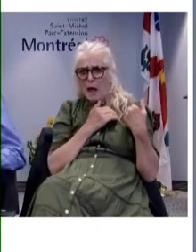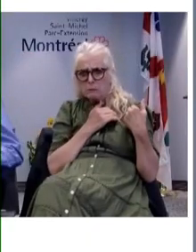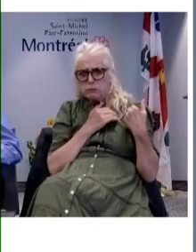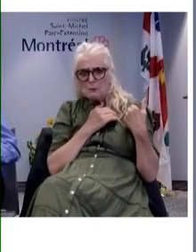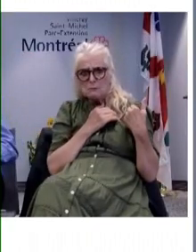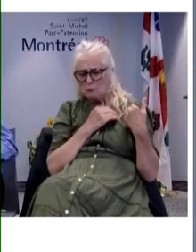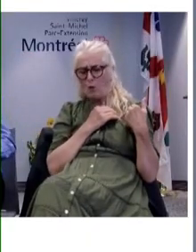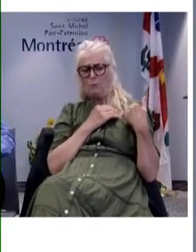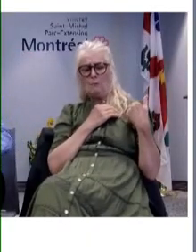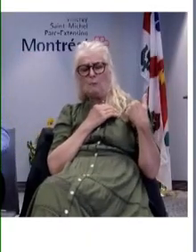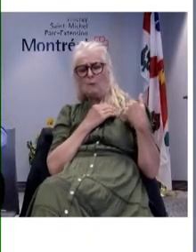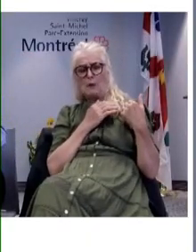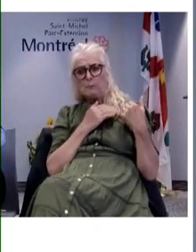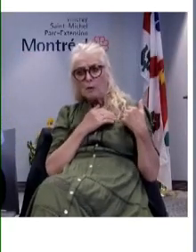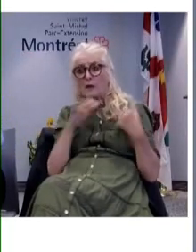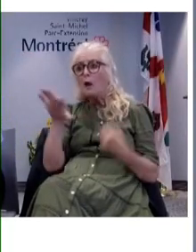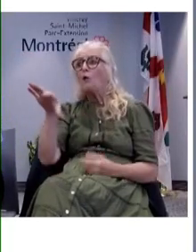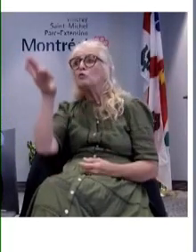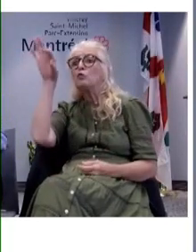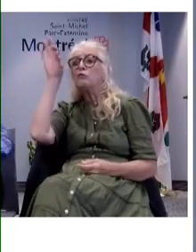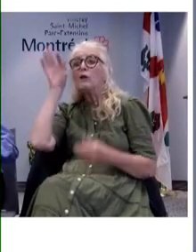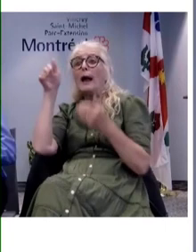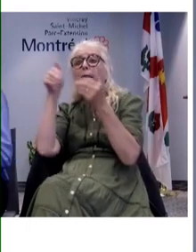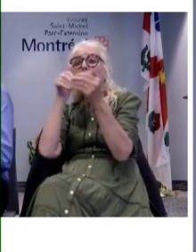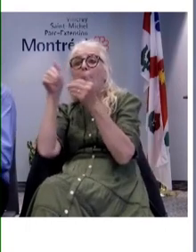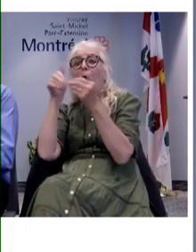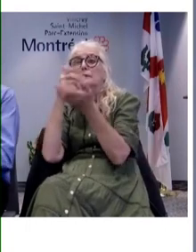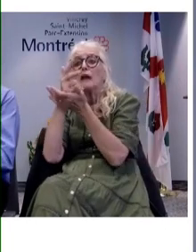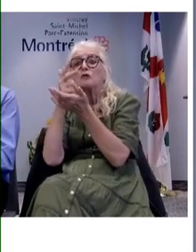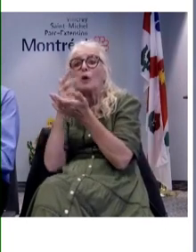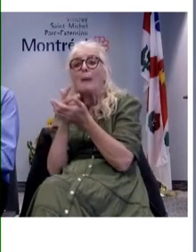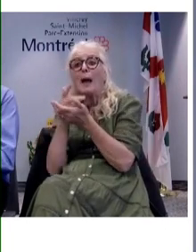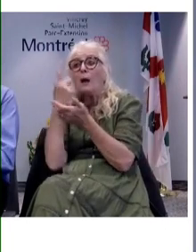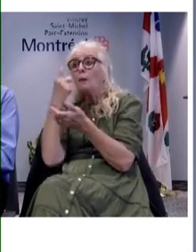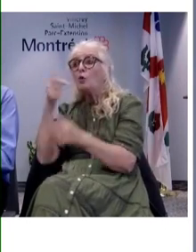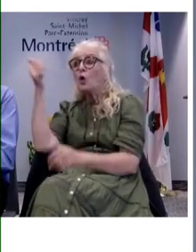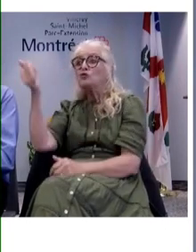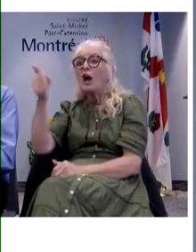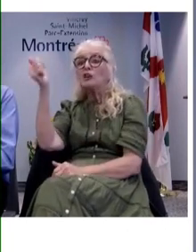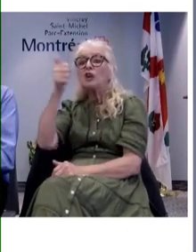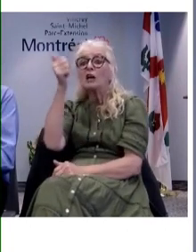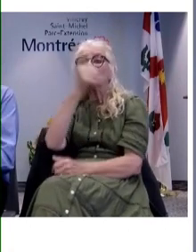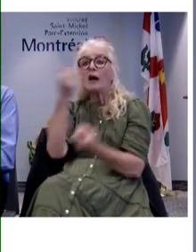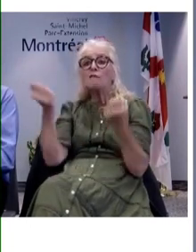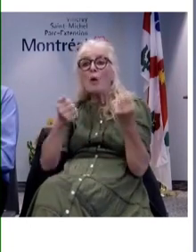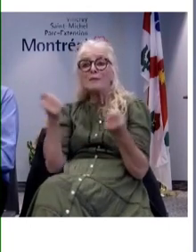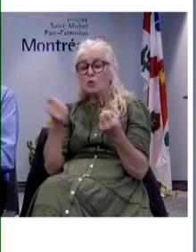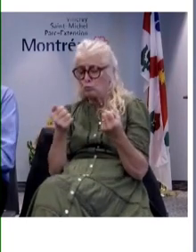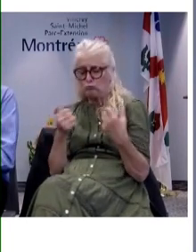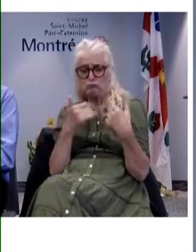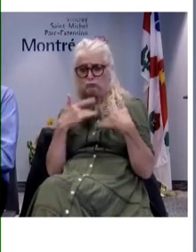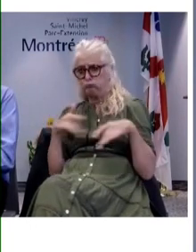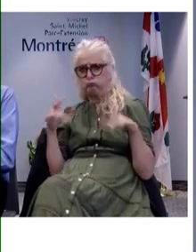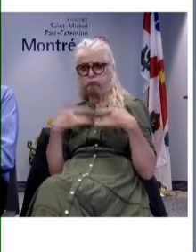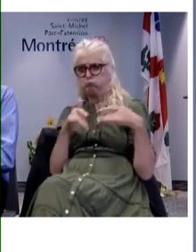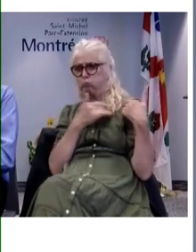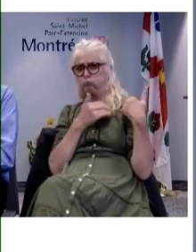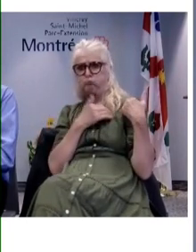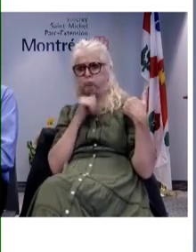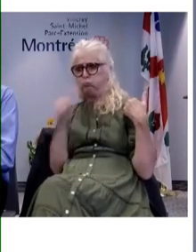de trouver un espace de stationnement pour chaque voiture sur le territoire c'est pas notre responsabilité ok